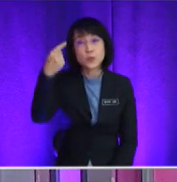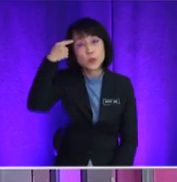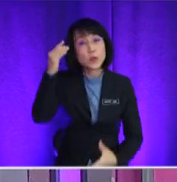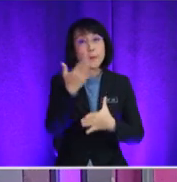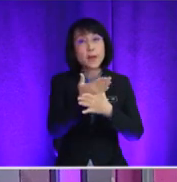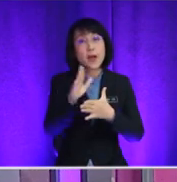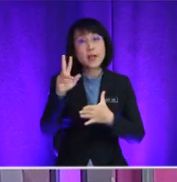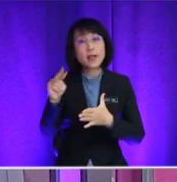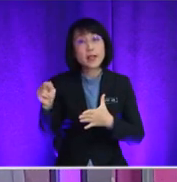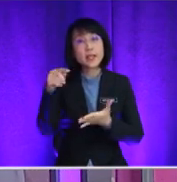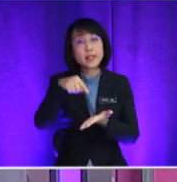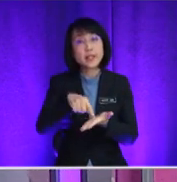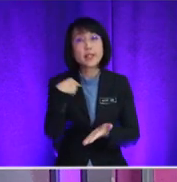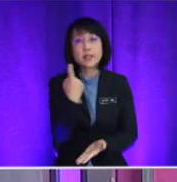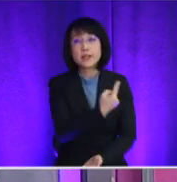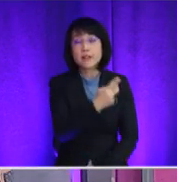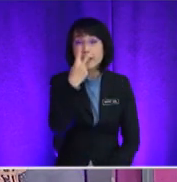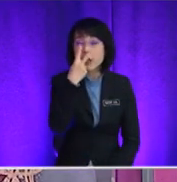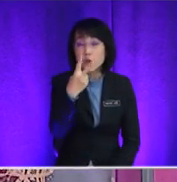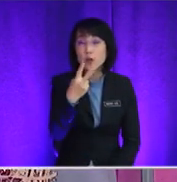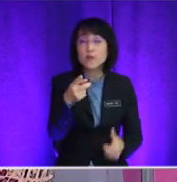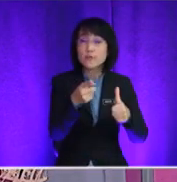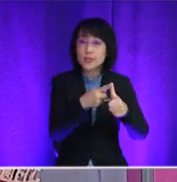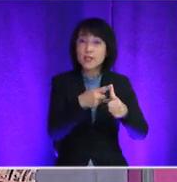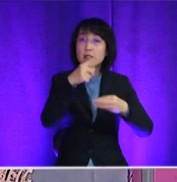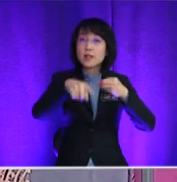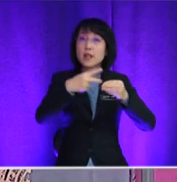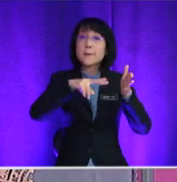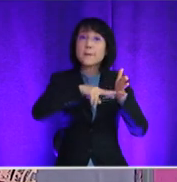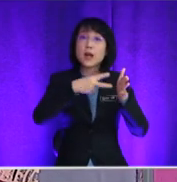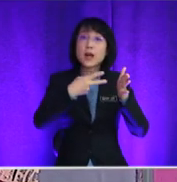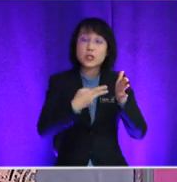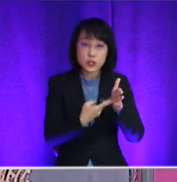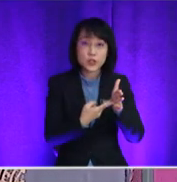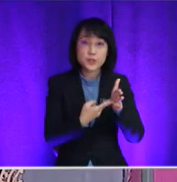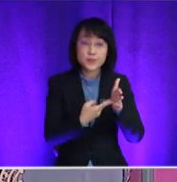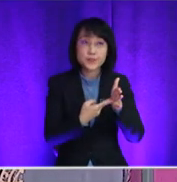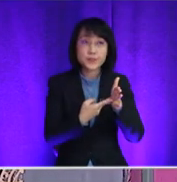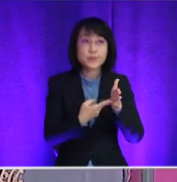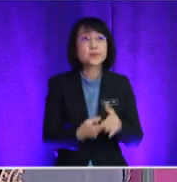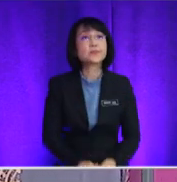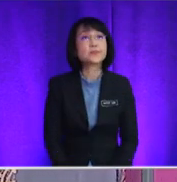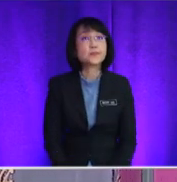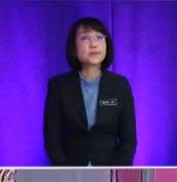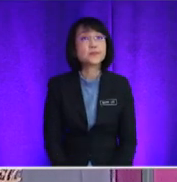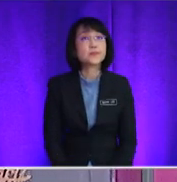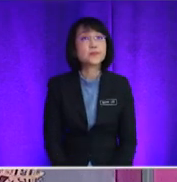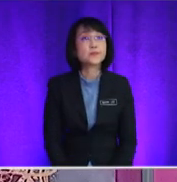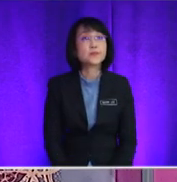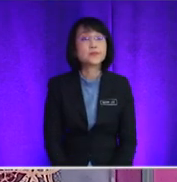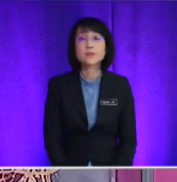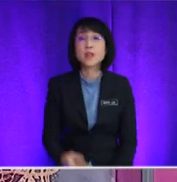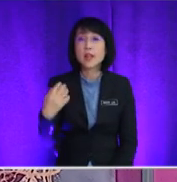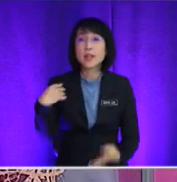kita lihat dahulu tentang definisi yang mana dalam ini topik itu Ini ada